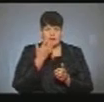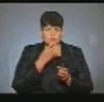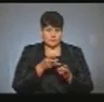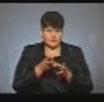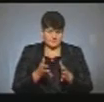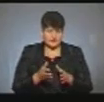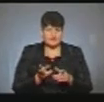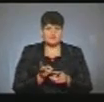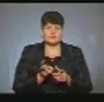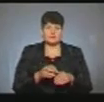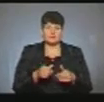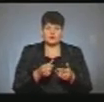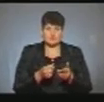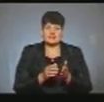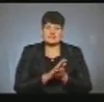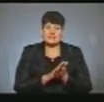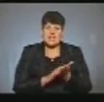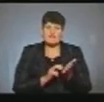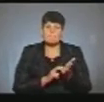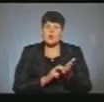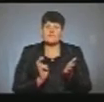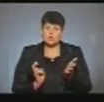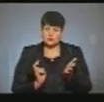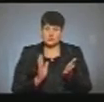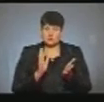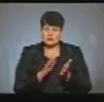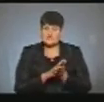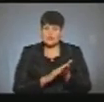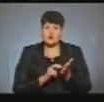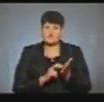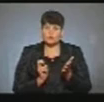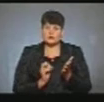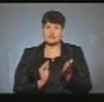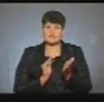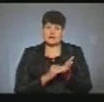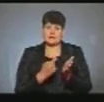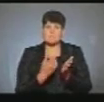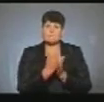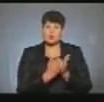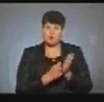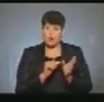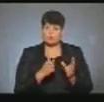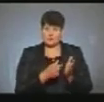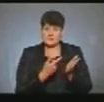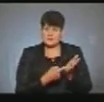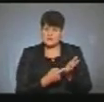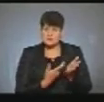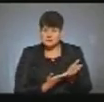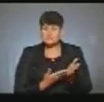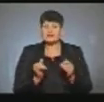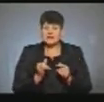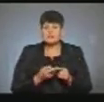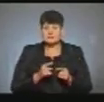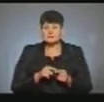додаєте до своєї заяви про відключення, вже буде ваша заява про відключення, додаєте протокол цієї комісії, і від таким